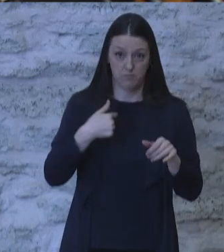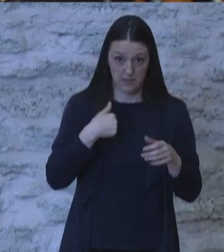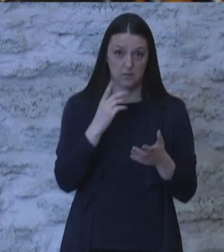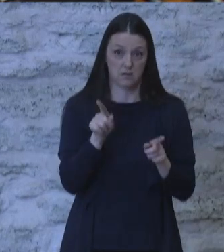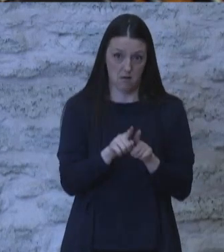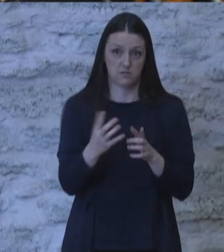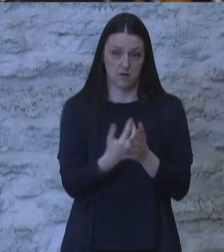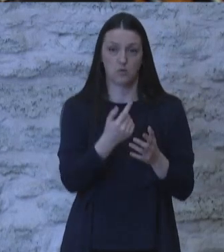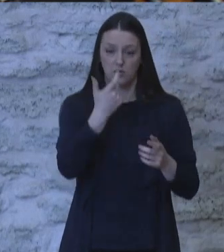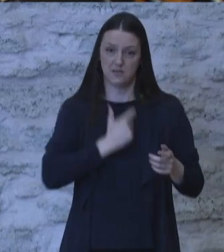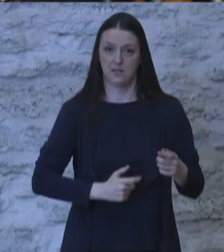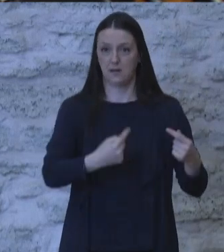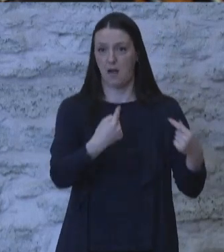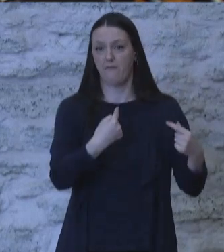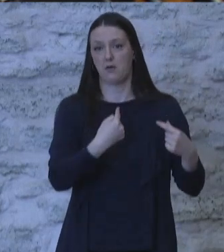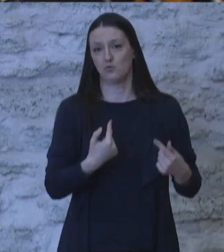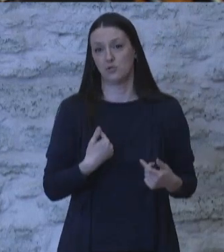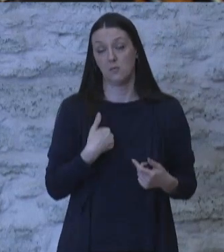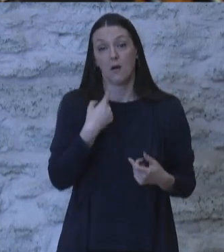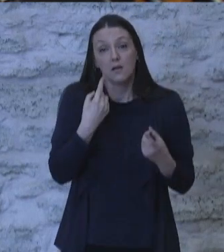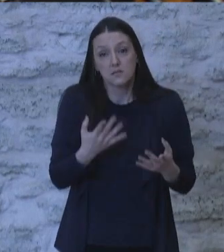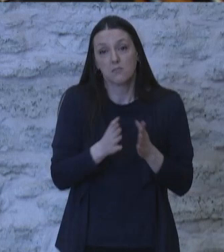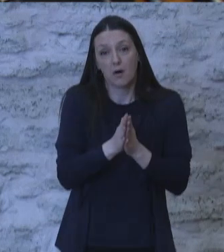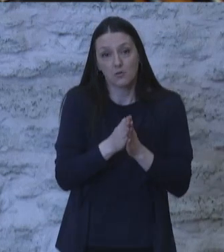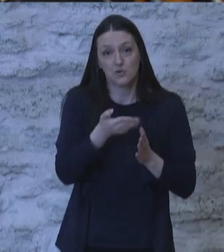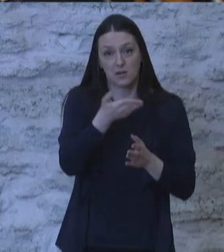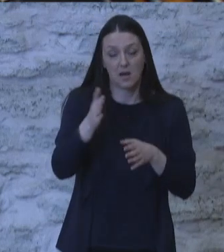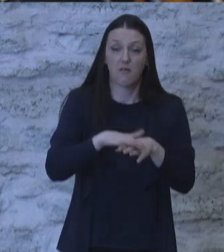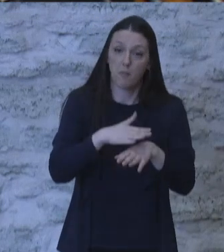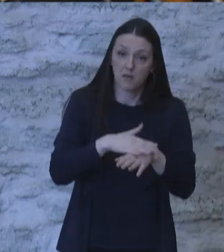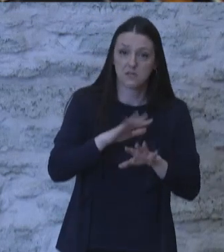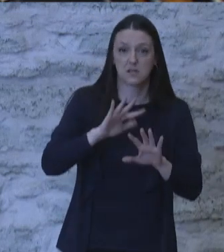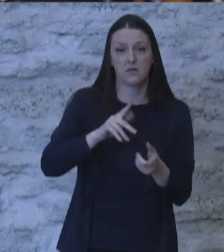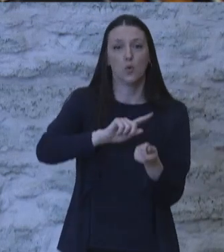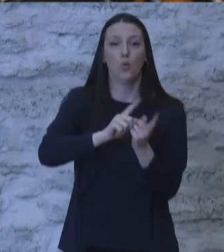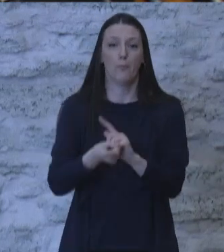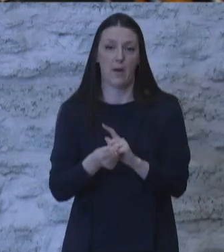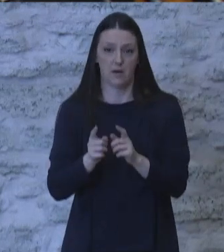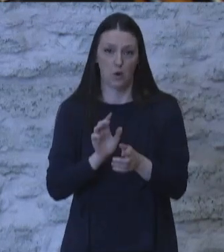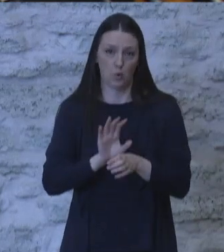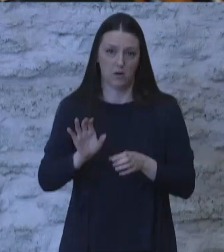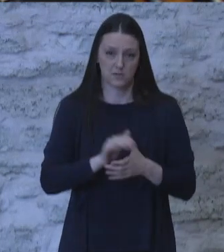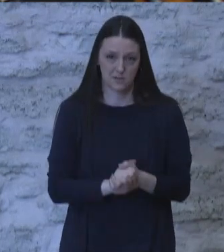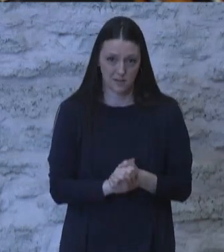Ma küsisin, kas te ei vabandaks, kas te ei lõkkaks seda ümber. Nüüd on mul teine küsimus.